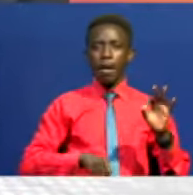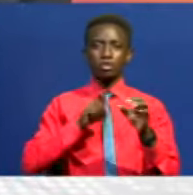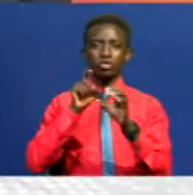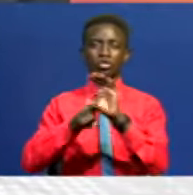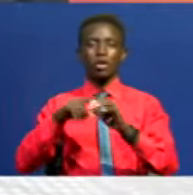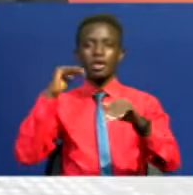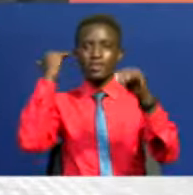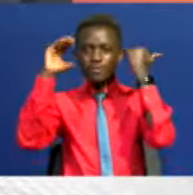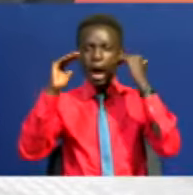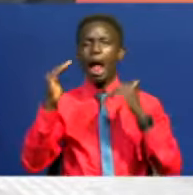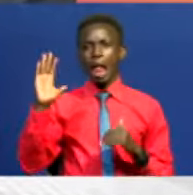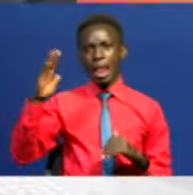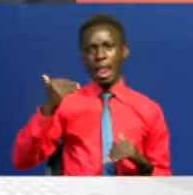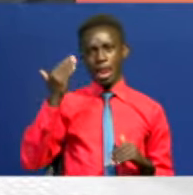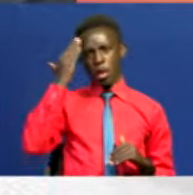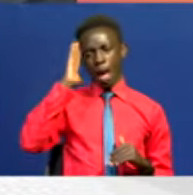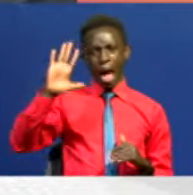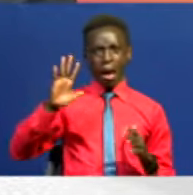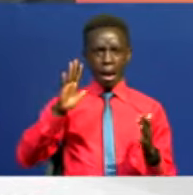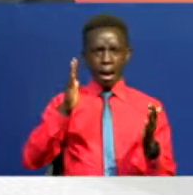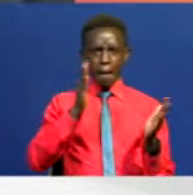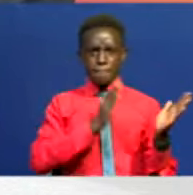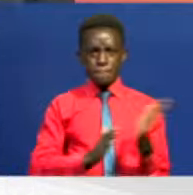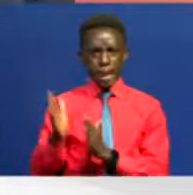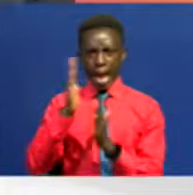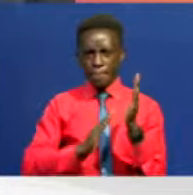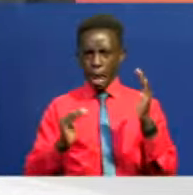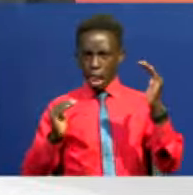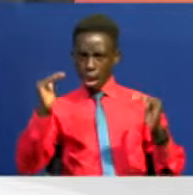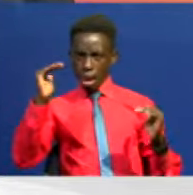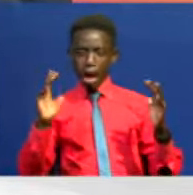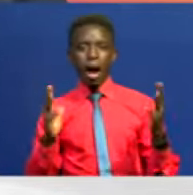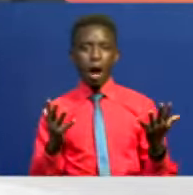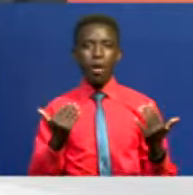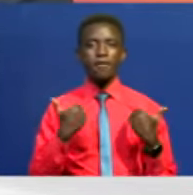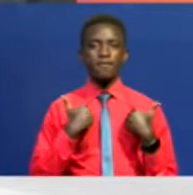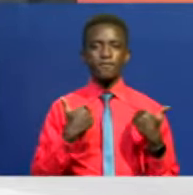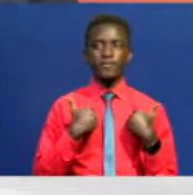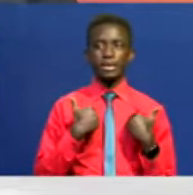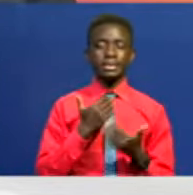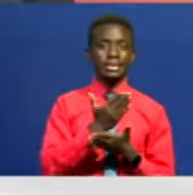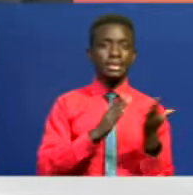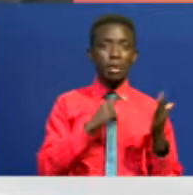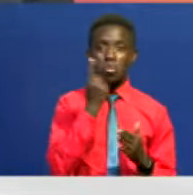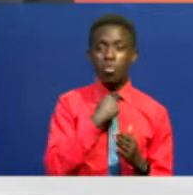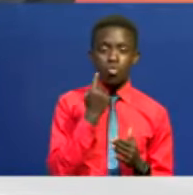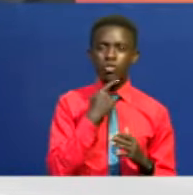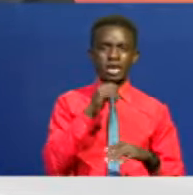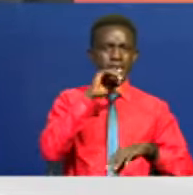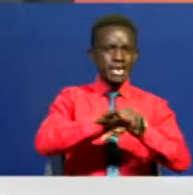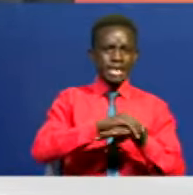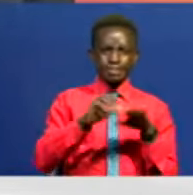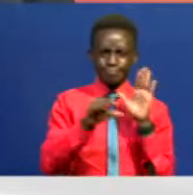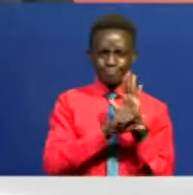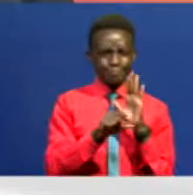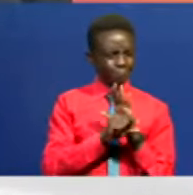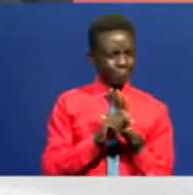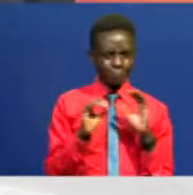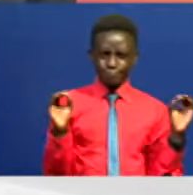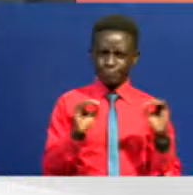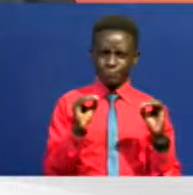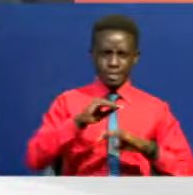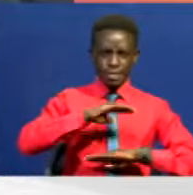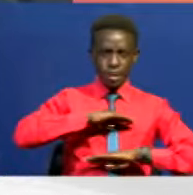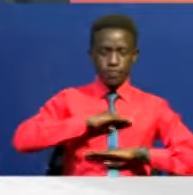ambao wamepata maybe idadi hawakuweza kufaulu kujiunga na chuo kikuu, kuna nafasi